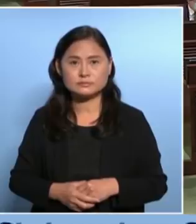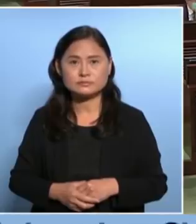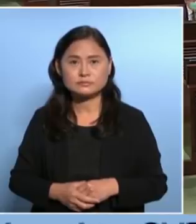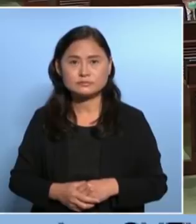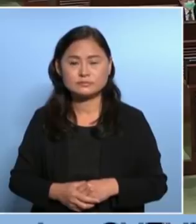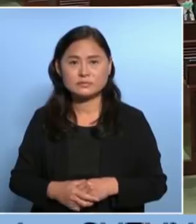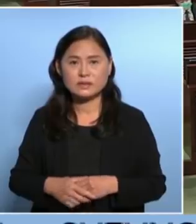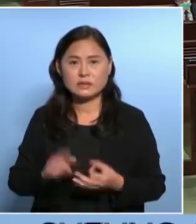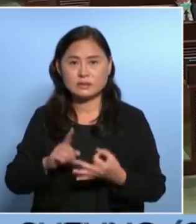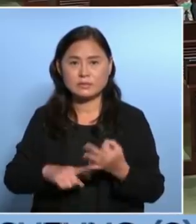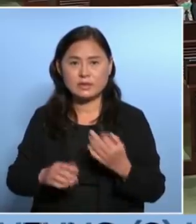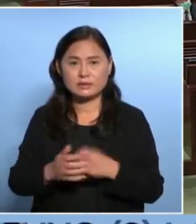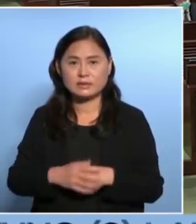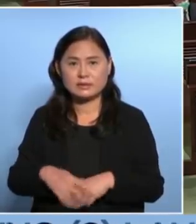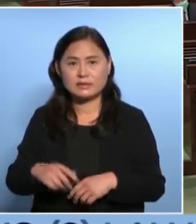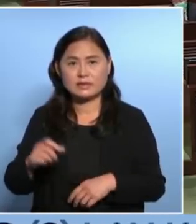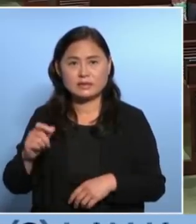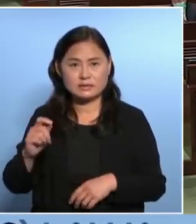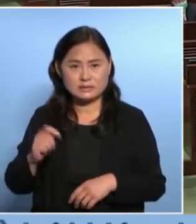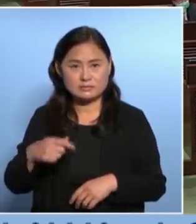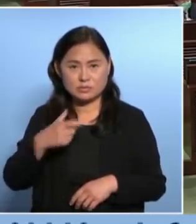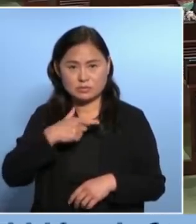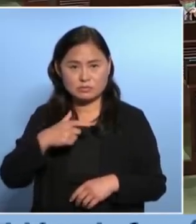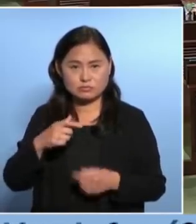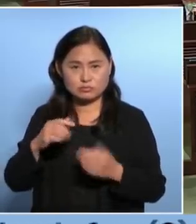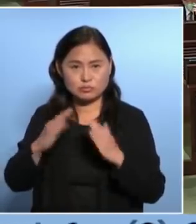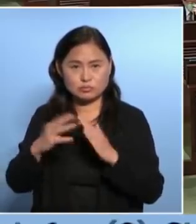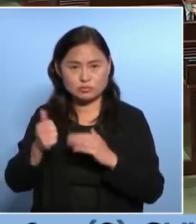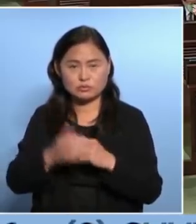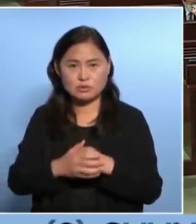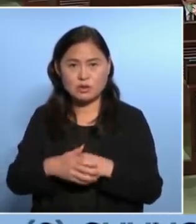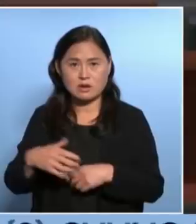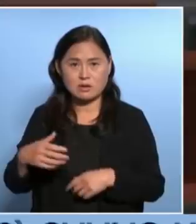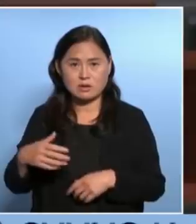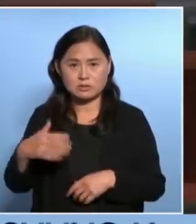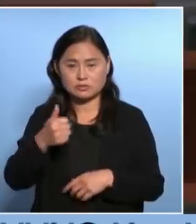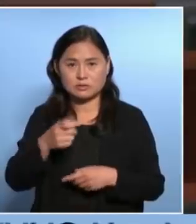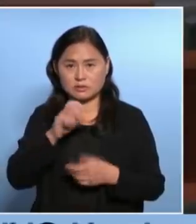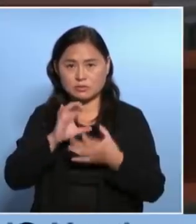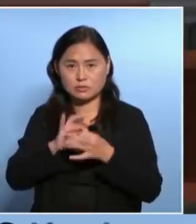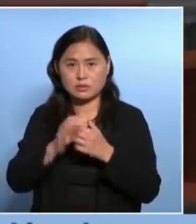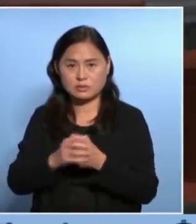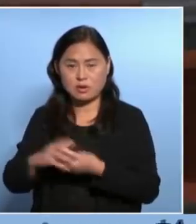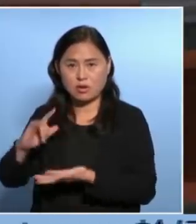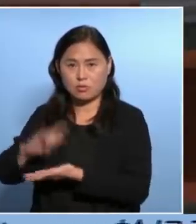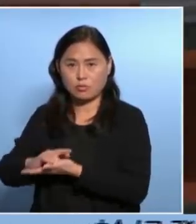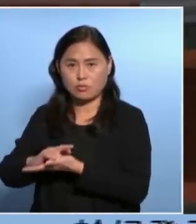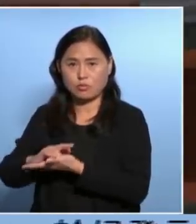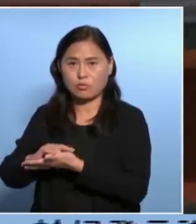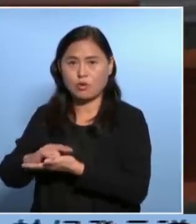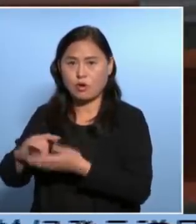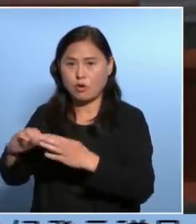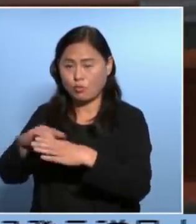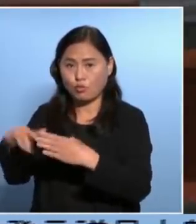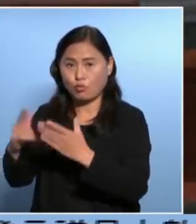聂德权局长。 主席，有关喺滞留湖北嘅香港人咧，当我哋